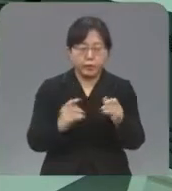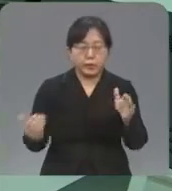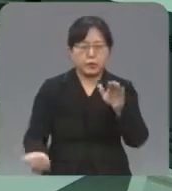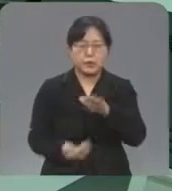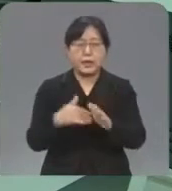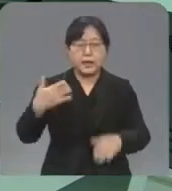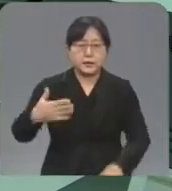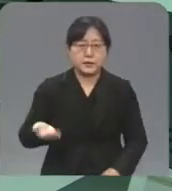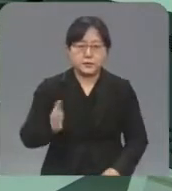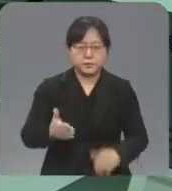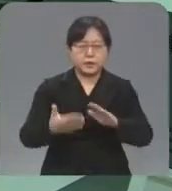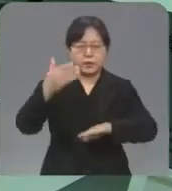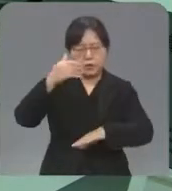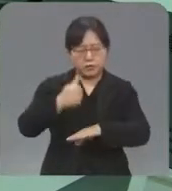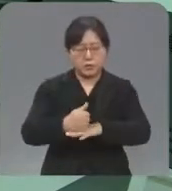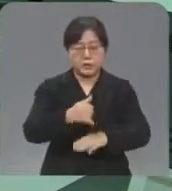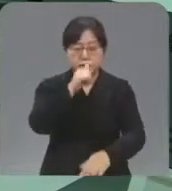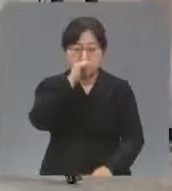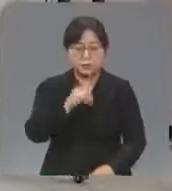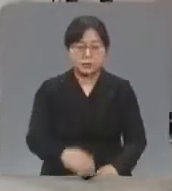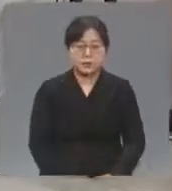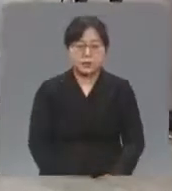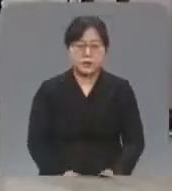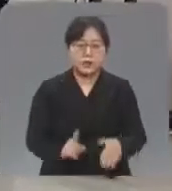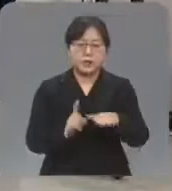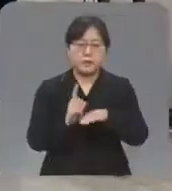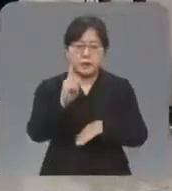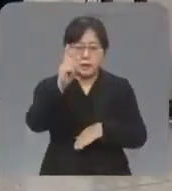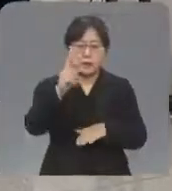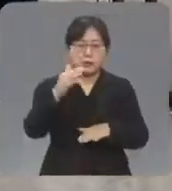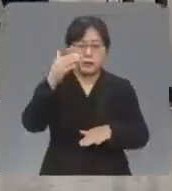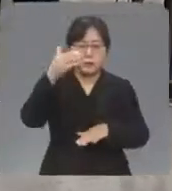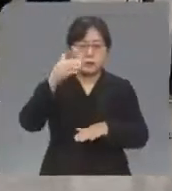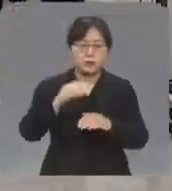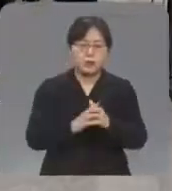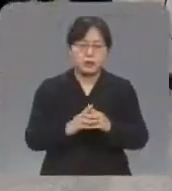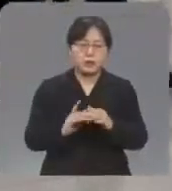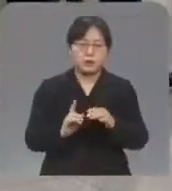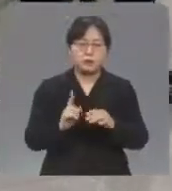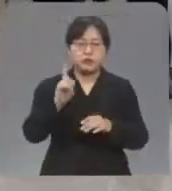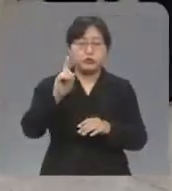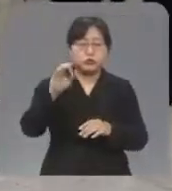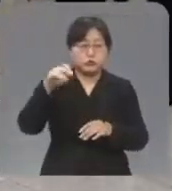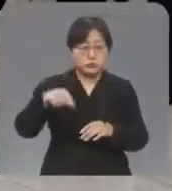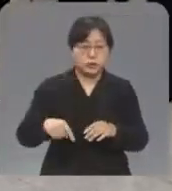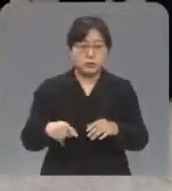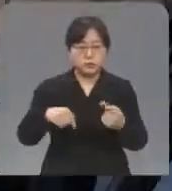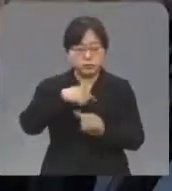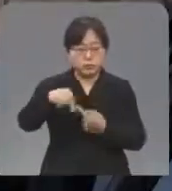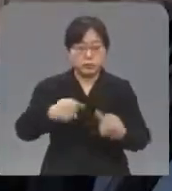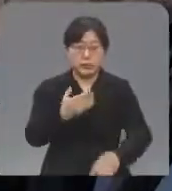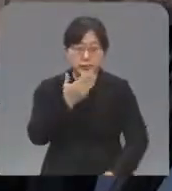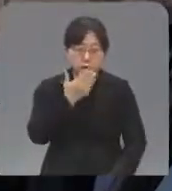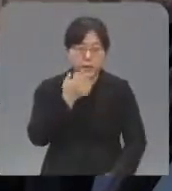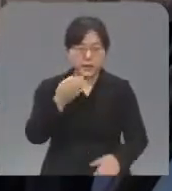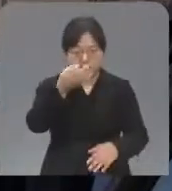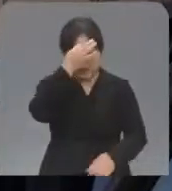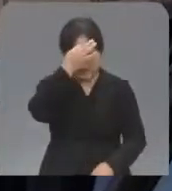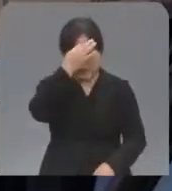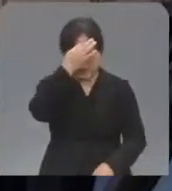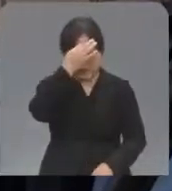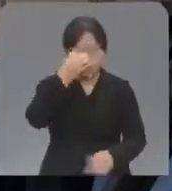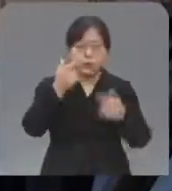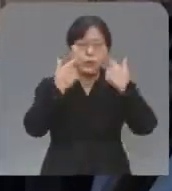이루지는 못했어도 성과는 있었습니다. 발사체가 정상 비행하며 우주 공간에서도 작동하는 등 기술 축적